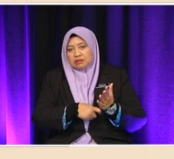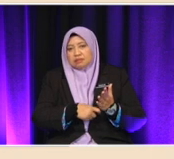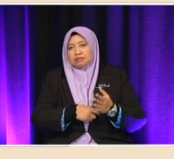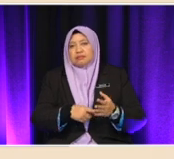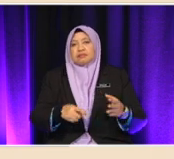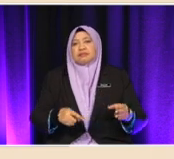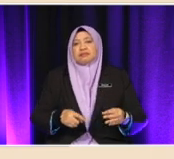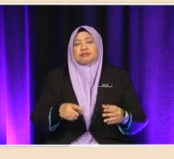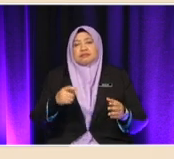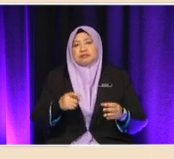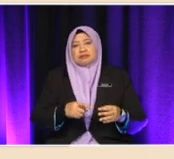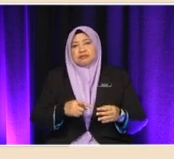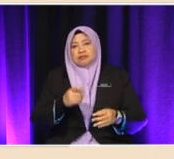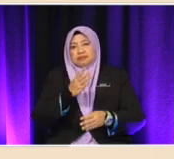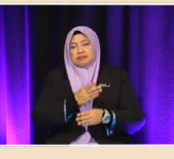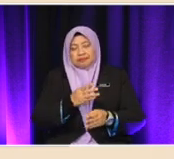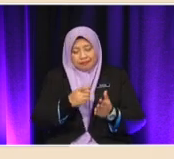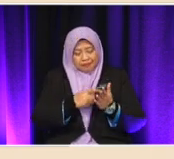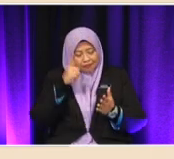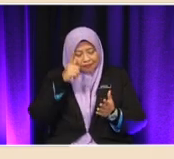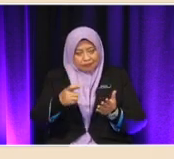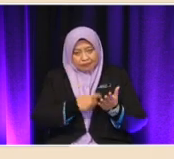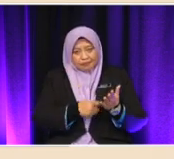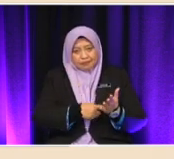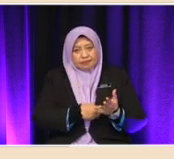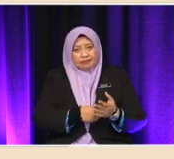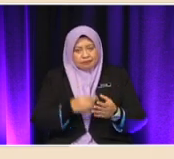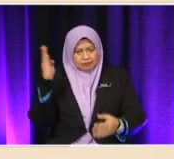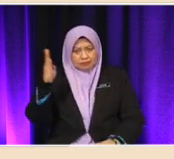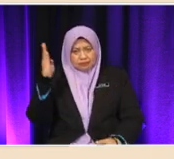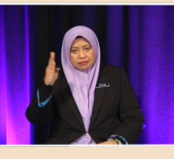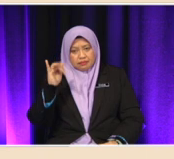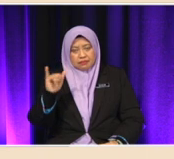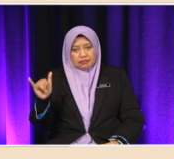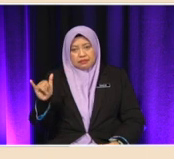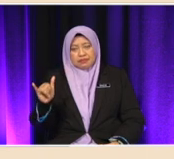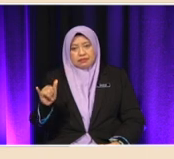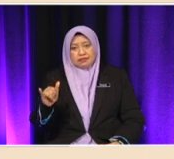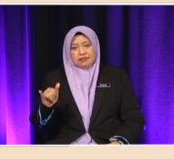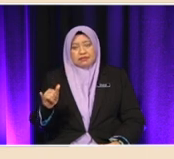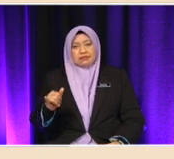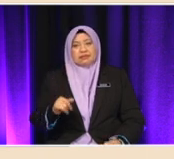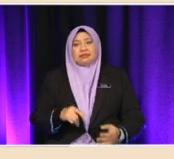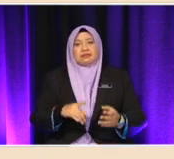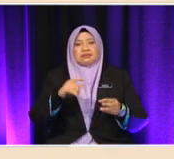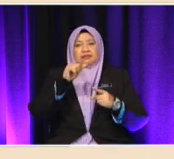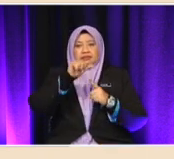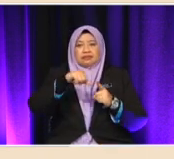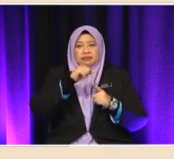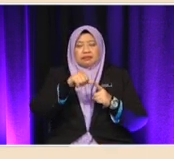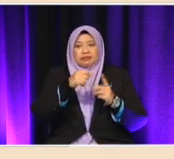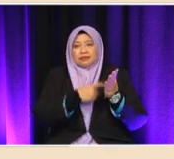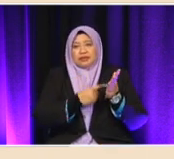berkaitan dengan harga sebenarnya Oke tapi eh biasanya sebab hukum penawaran mengatakan apabila harga